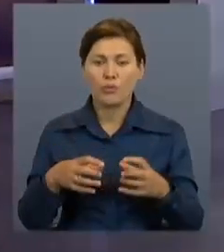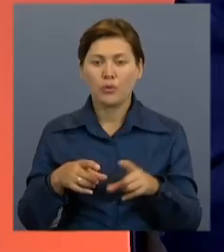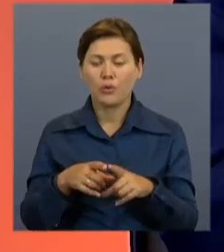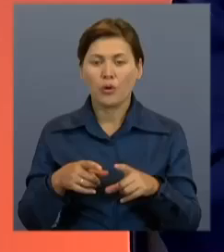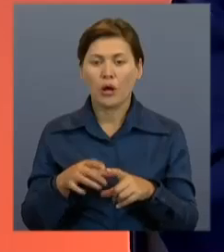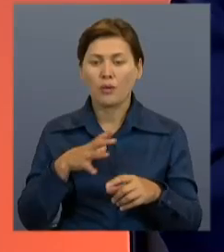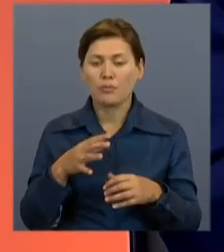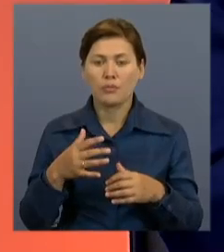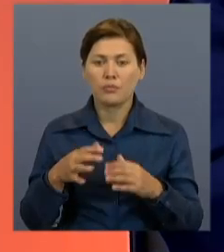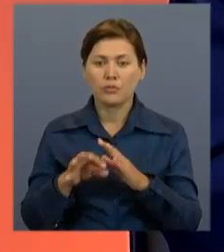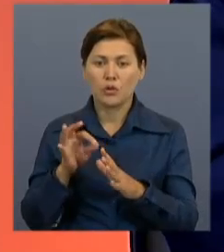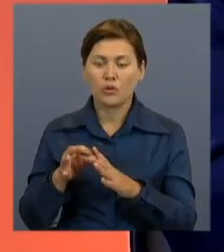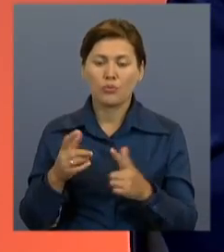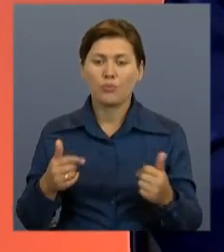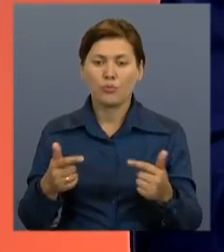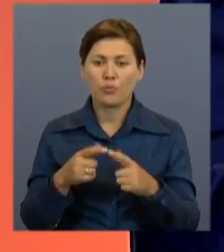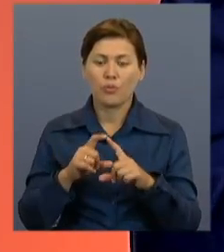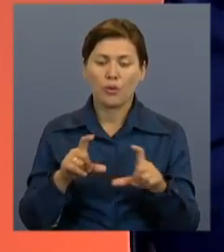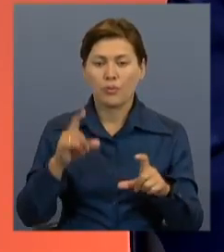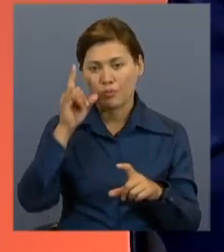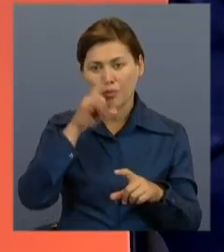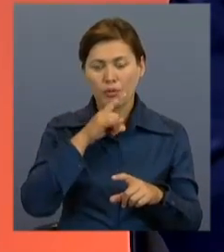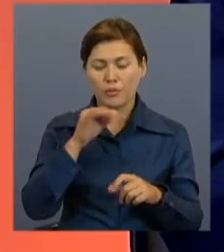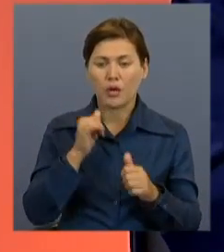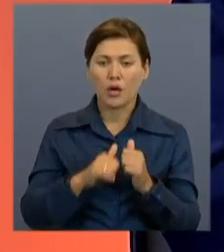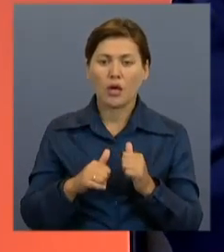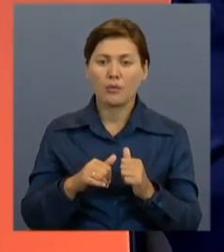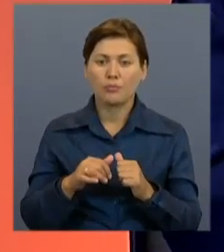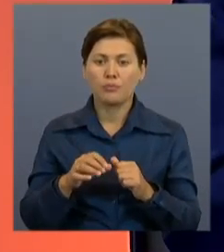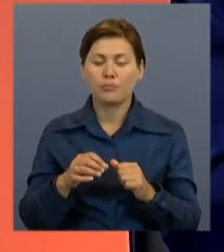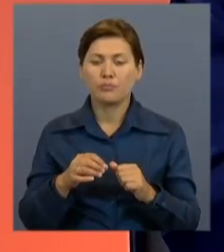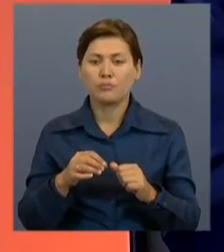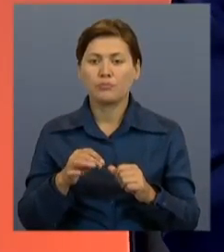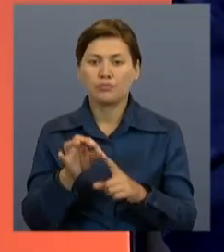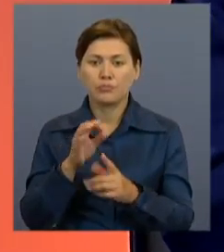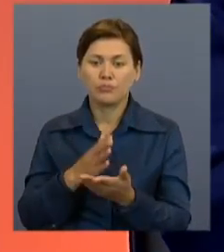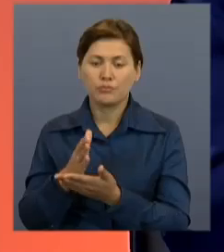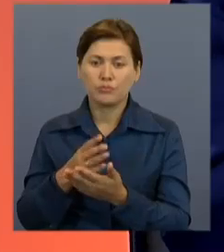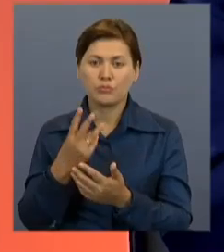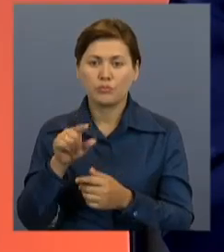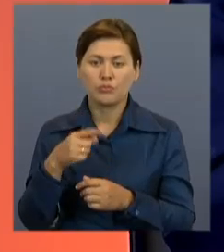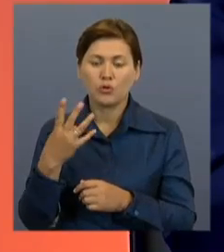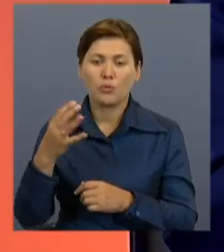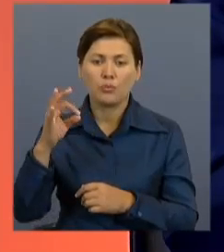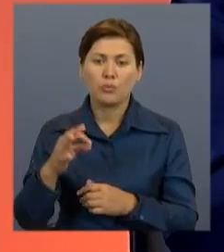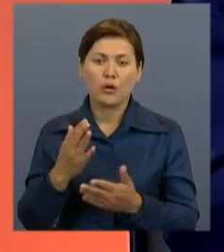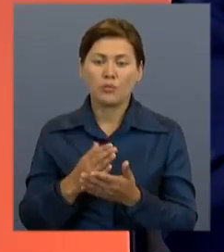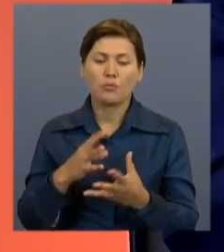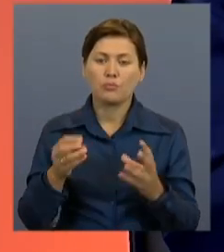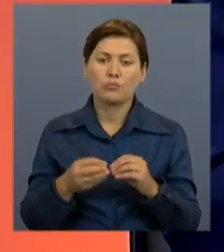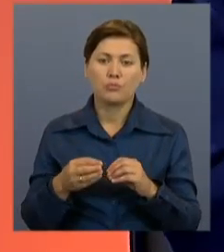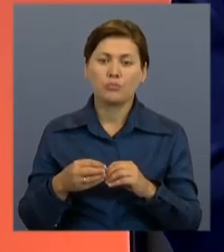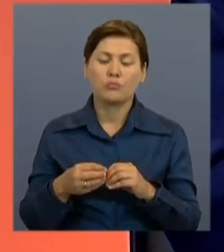Халықаралық талдау қорлары біздің Қазақстанда әртүрлі көздерді қосқанда 3.4%-ды құрайды екен ішкі жалпы